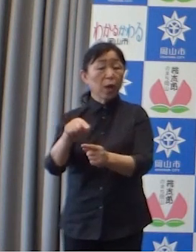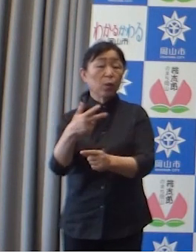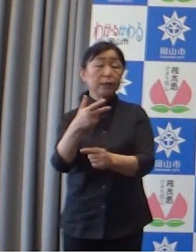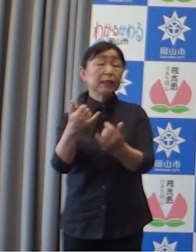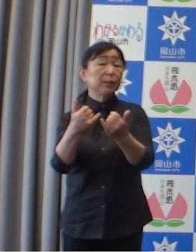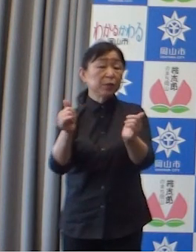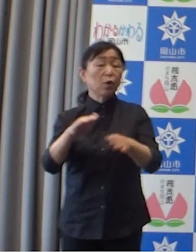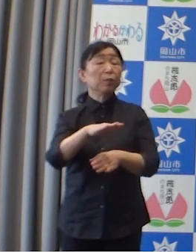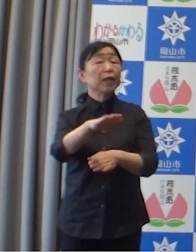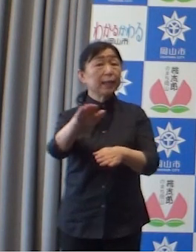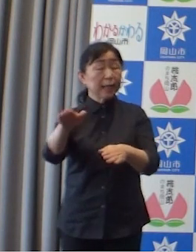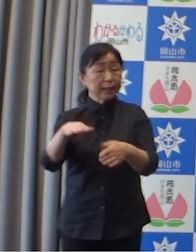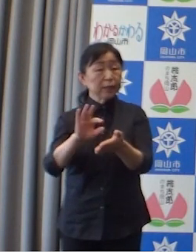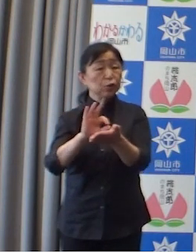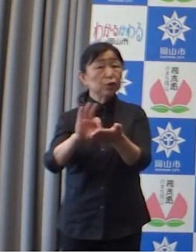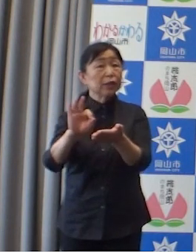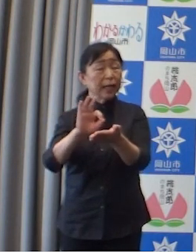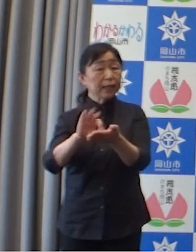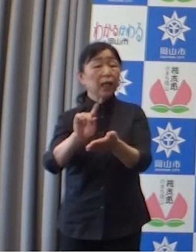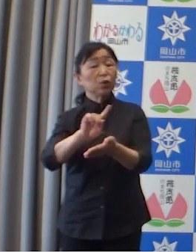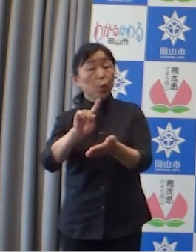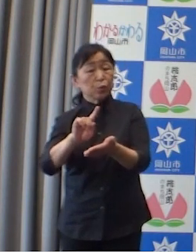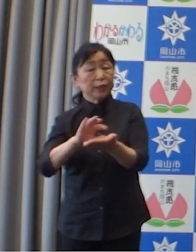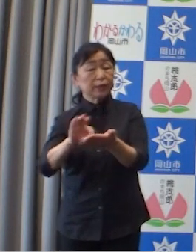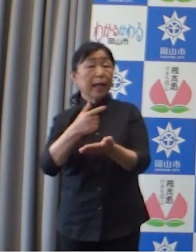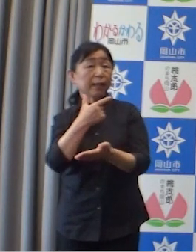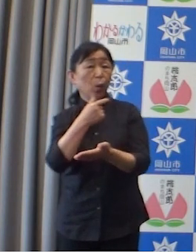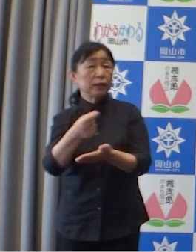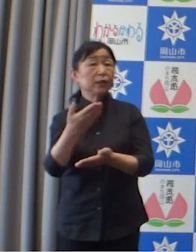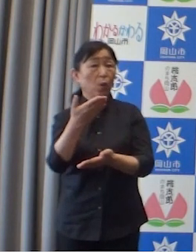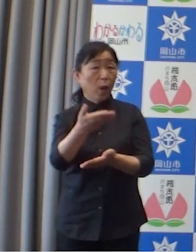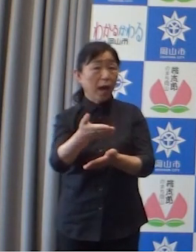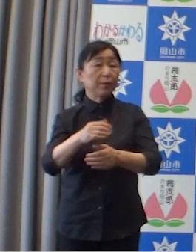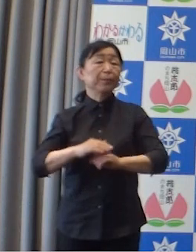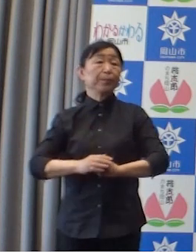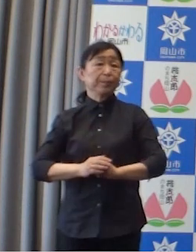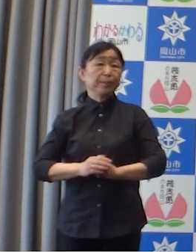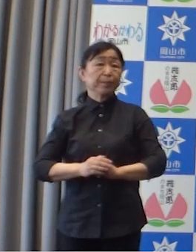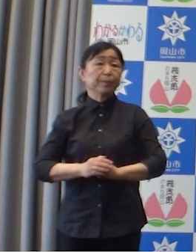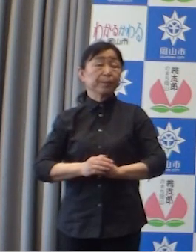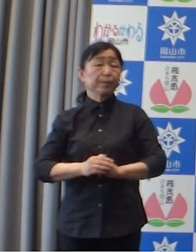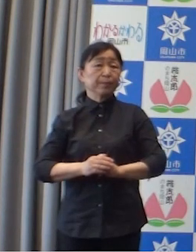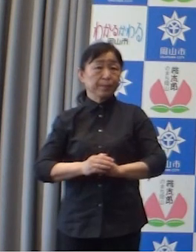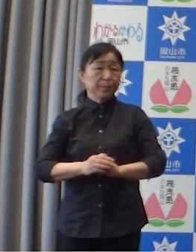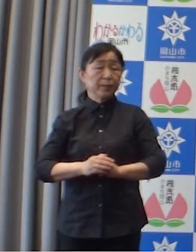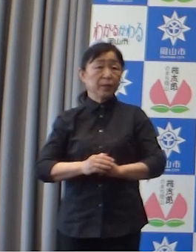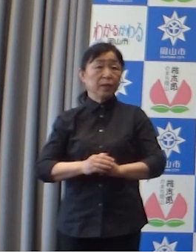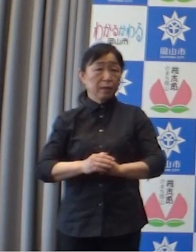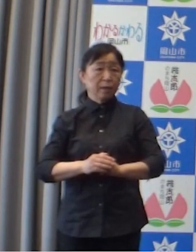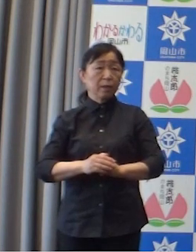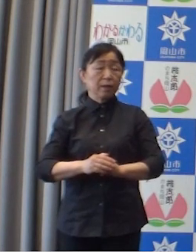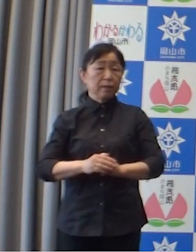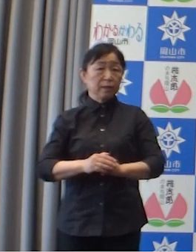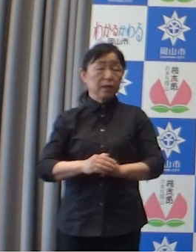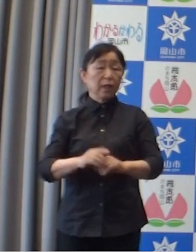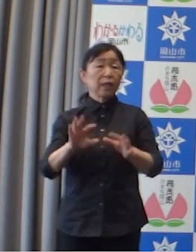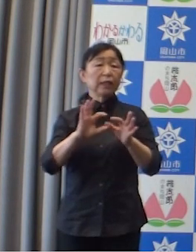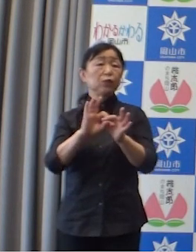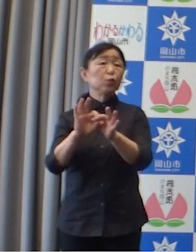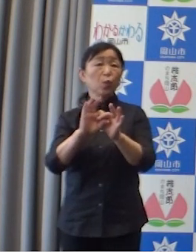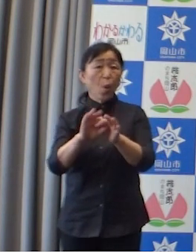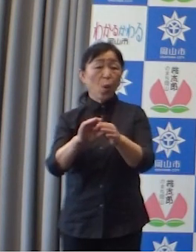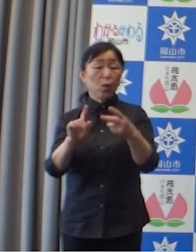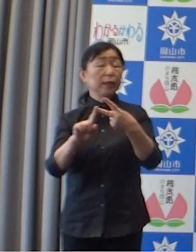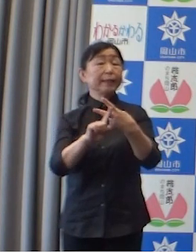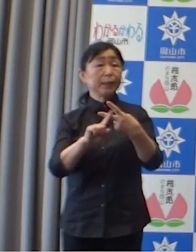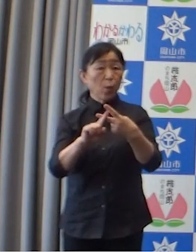どのように使ってほしいかを教えてください。 セグメント配信の方ですか？ セグメント配信と通報